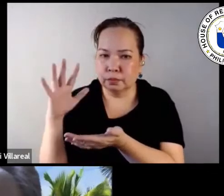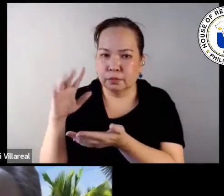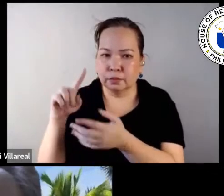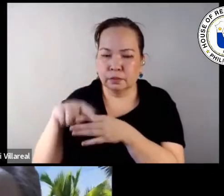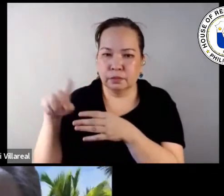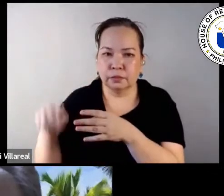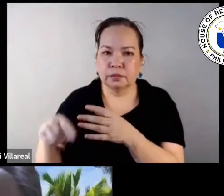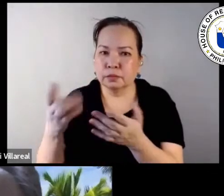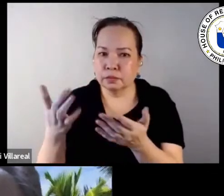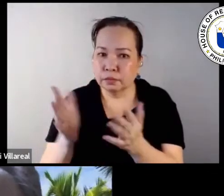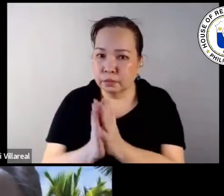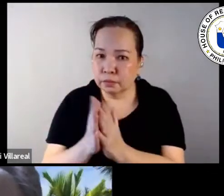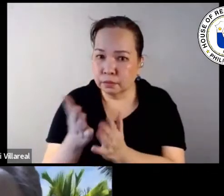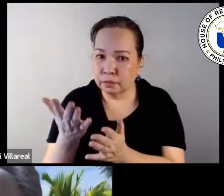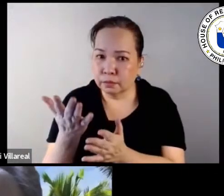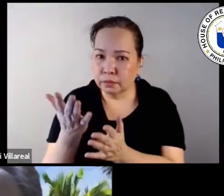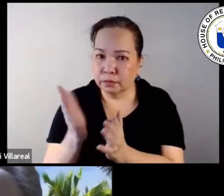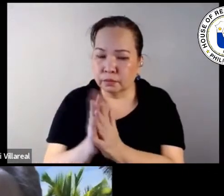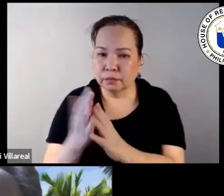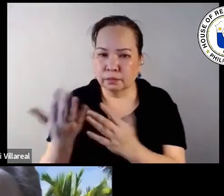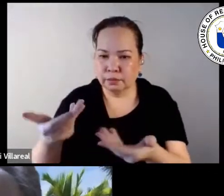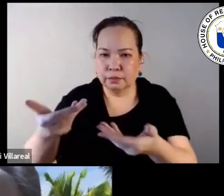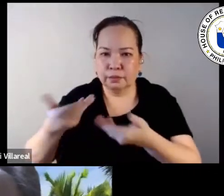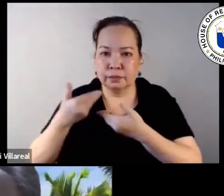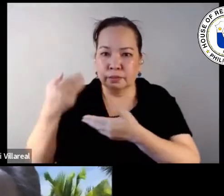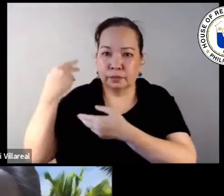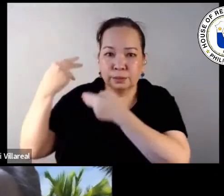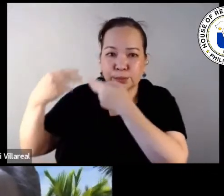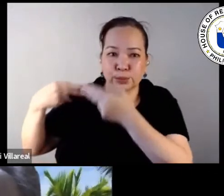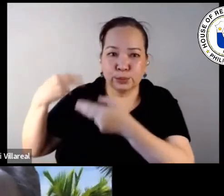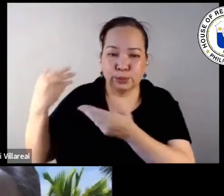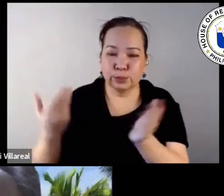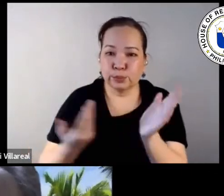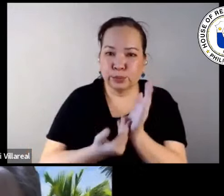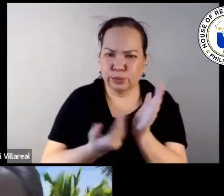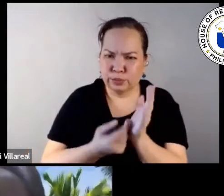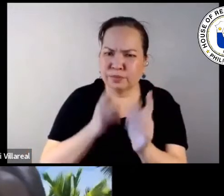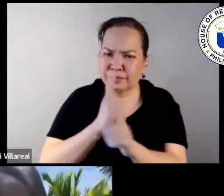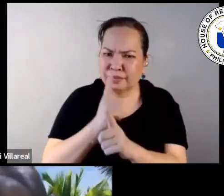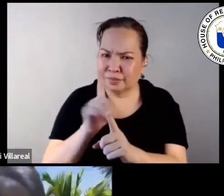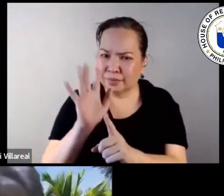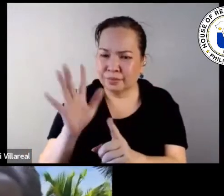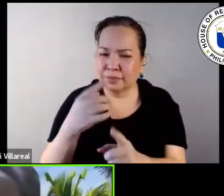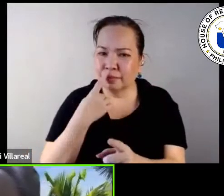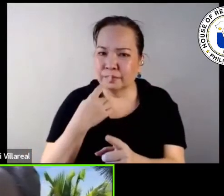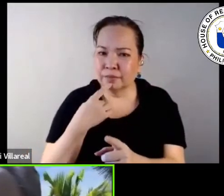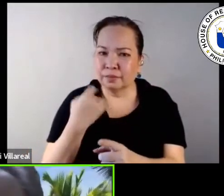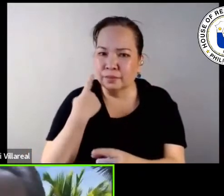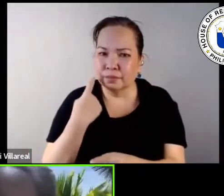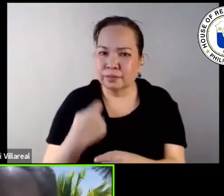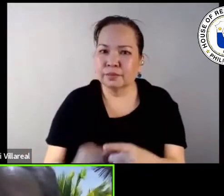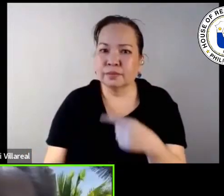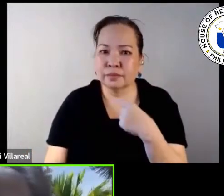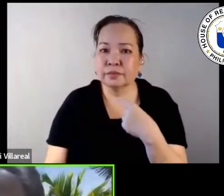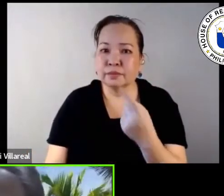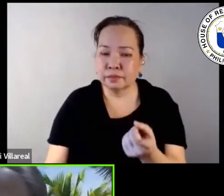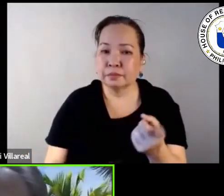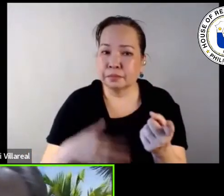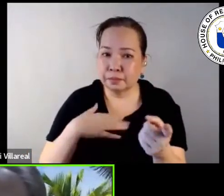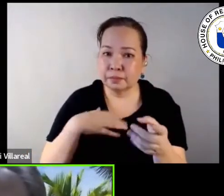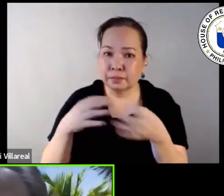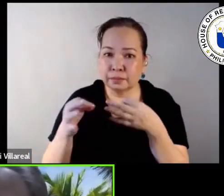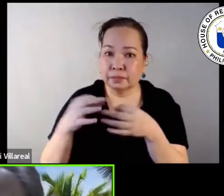Yes, Dr. Nolasco, we will also ask you to submit yung historical. Ano, pero tama ba yung intindi ko? Ang sinasabi ko po,